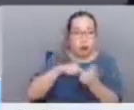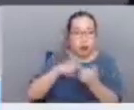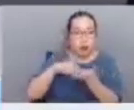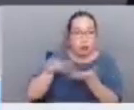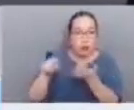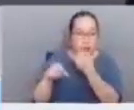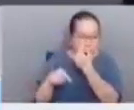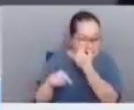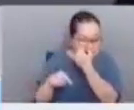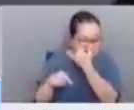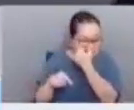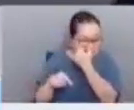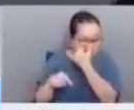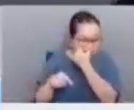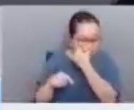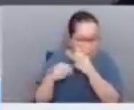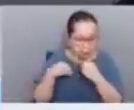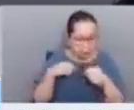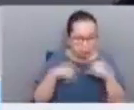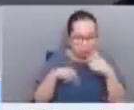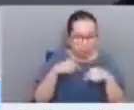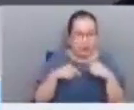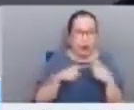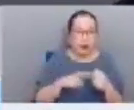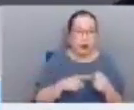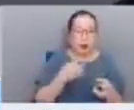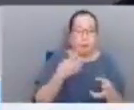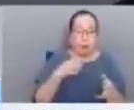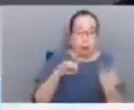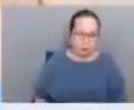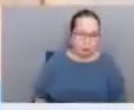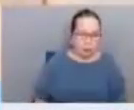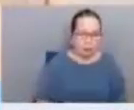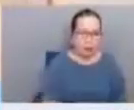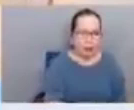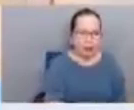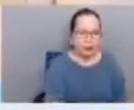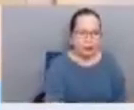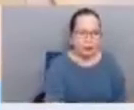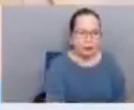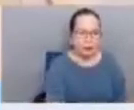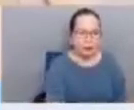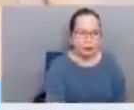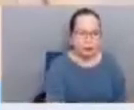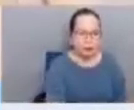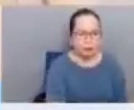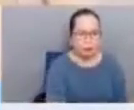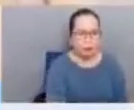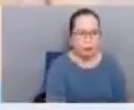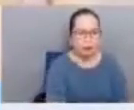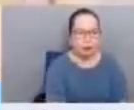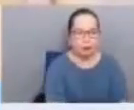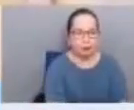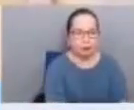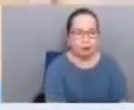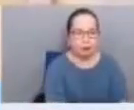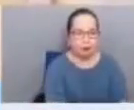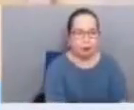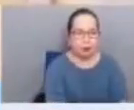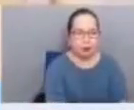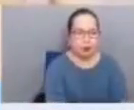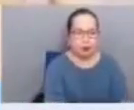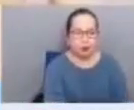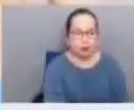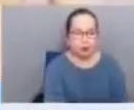May katulong na rin po kayo sa pagbayad nito. Yung sec-racking. Pero sino-sino daw po yung mga qualified at paano